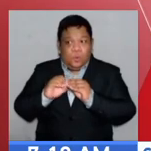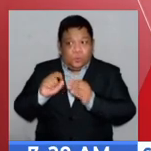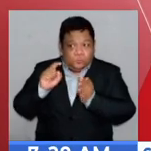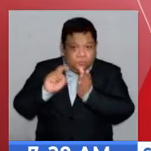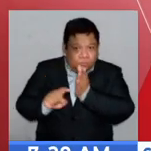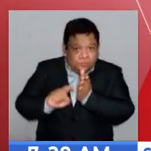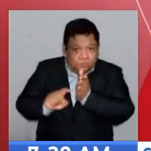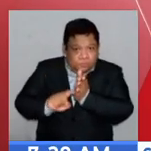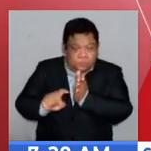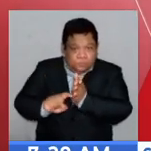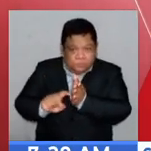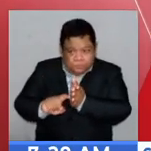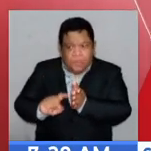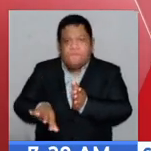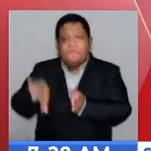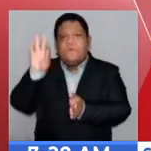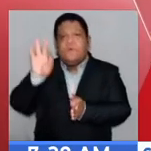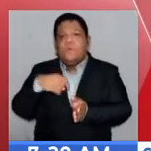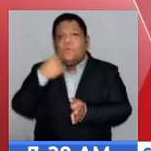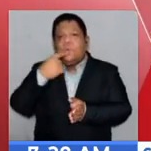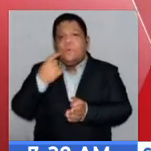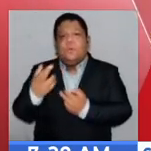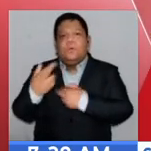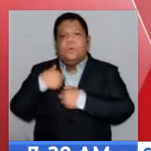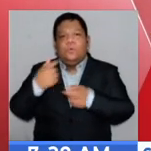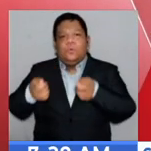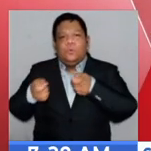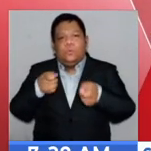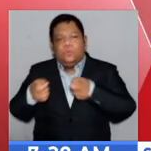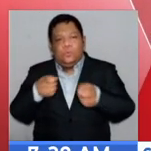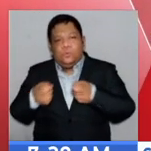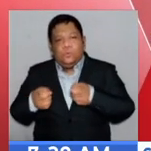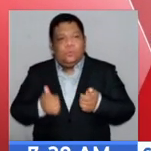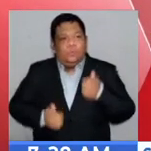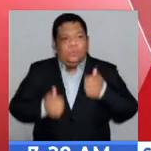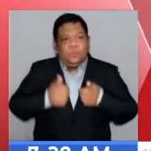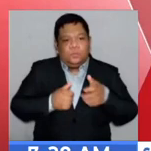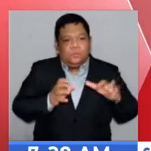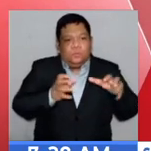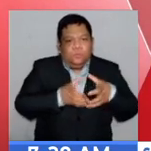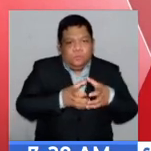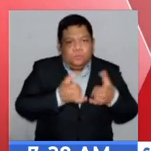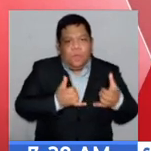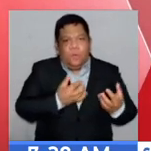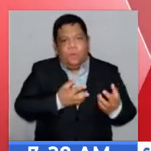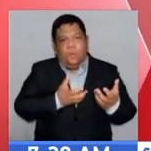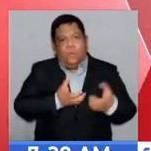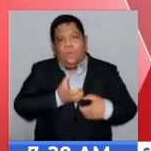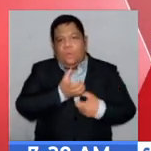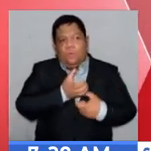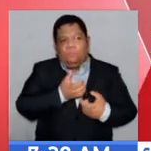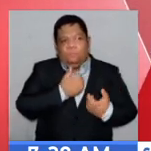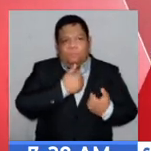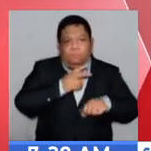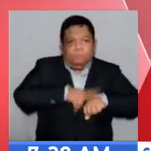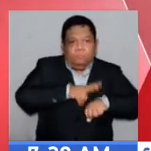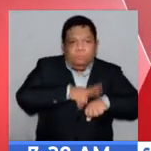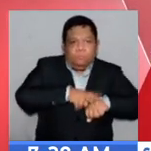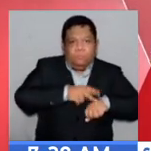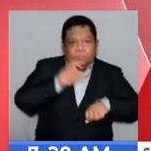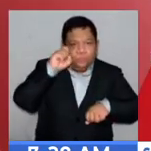Sino ba ang may control? Ano bang kartel ang may hawak ngayon ng sibuyas? Opo. Yan yung kailangan ilinaw. At